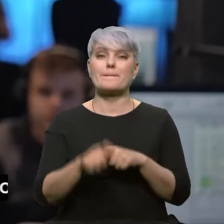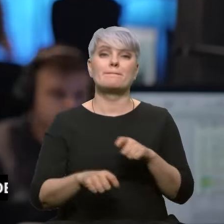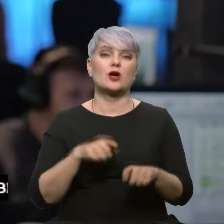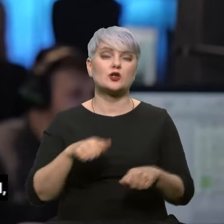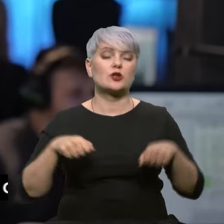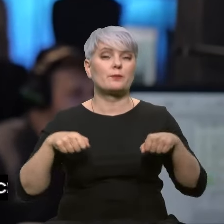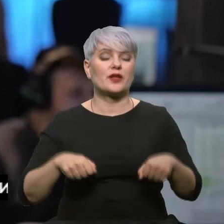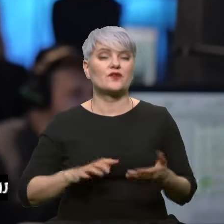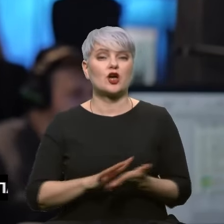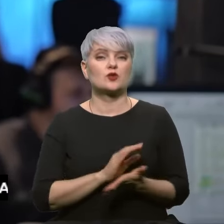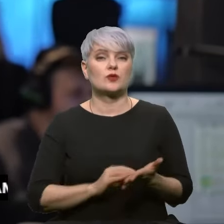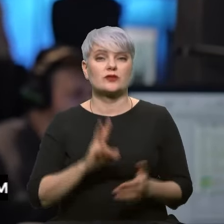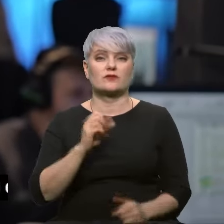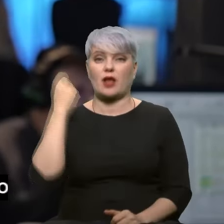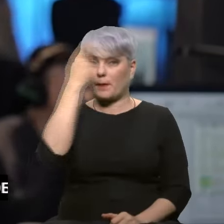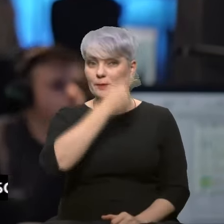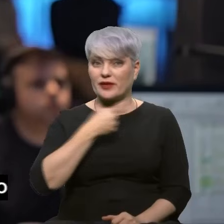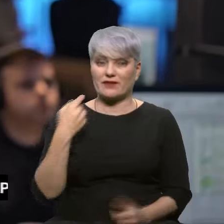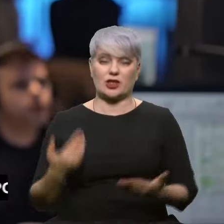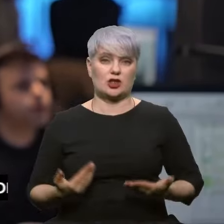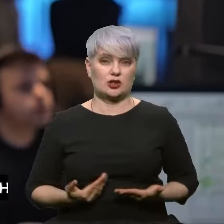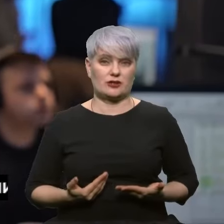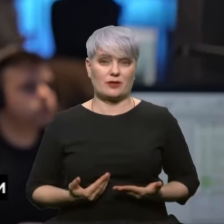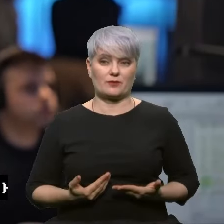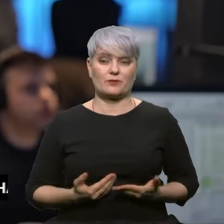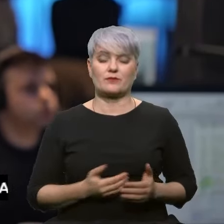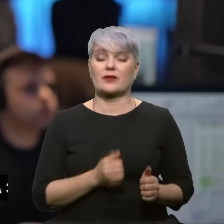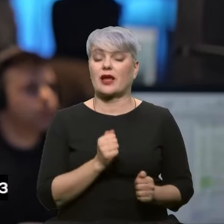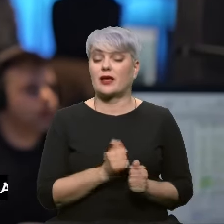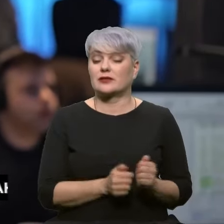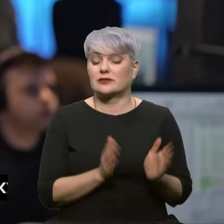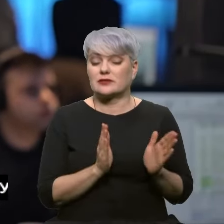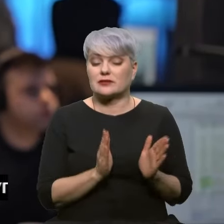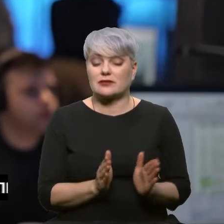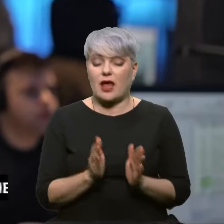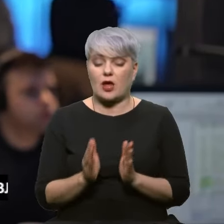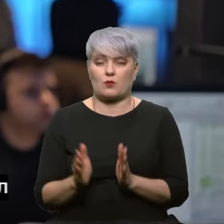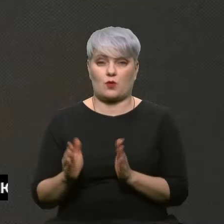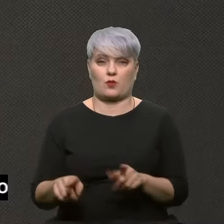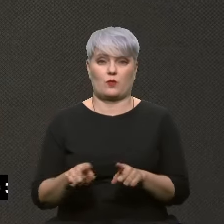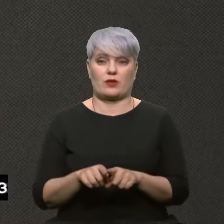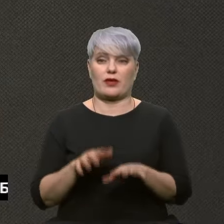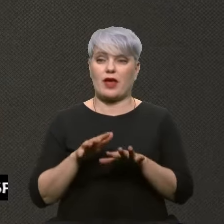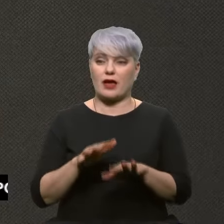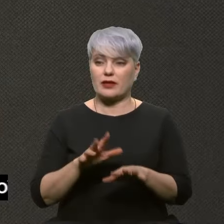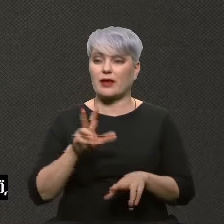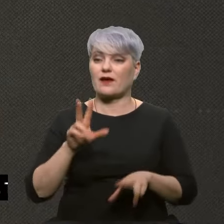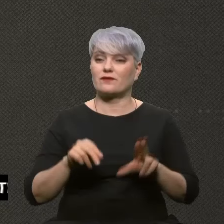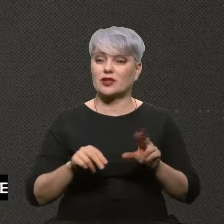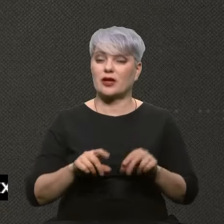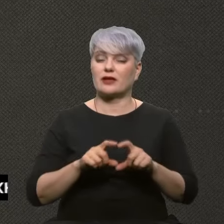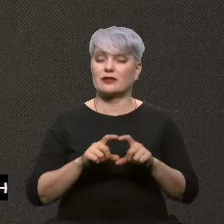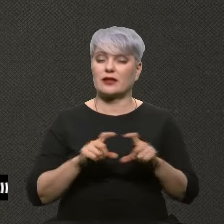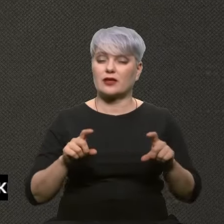журналістів на приватне життя. Системою ці атаки вважає директорка Інституту масової інформації Оксана Романюк. Я вважаю, що це